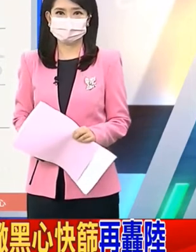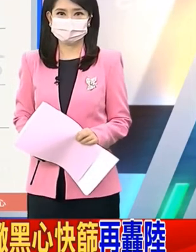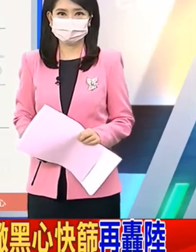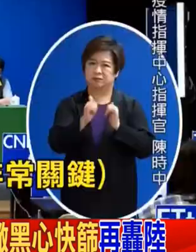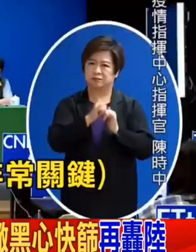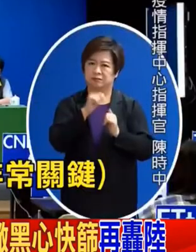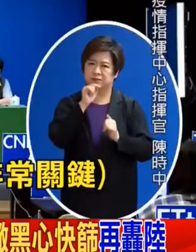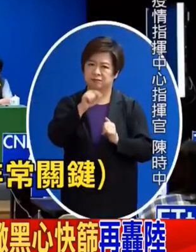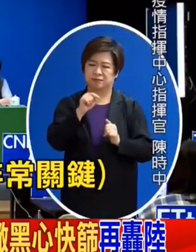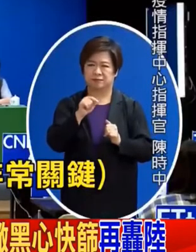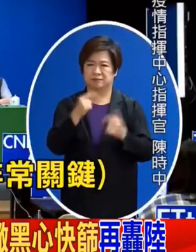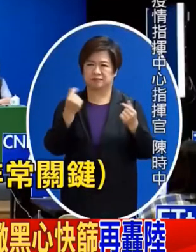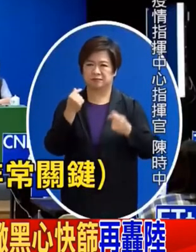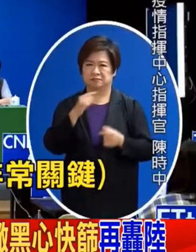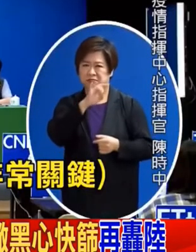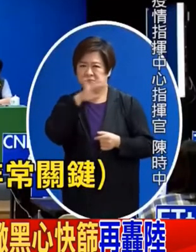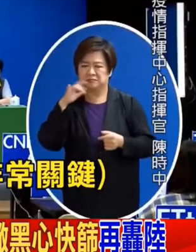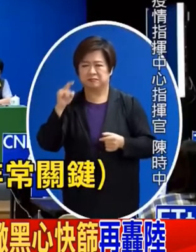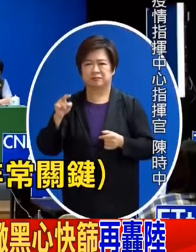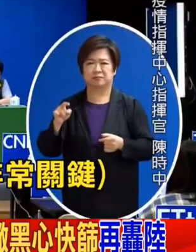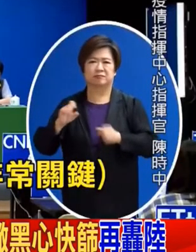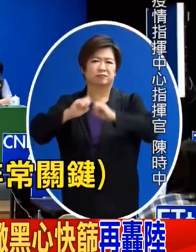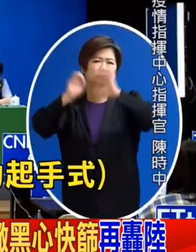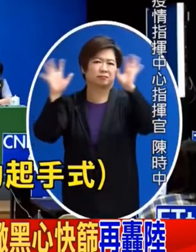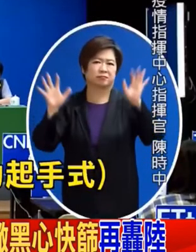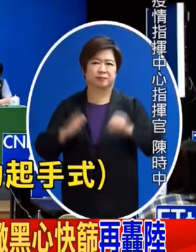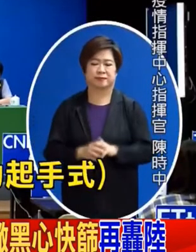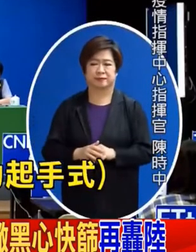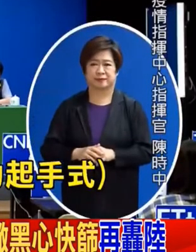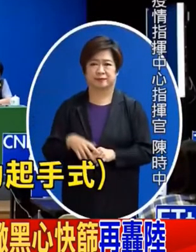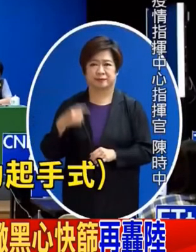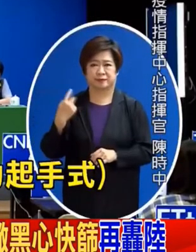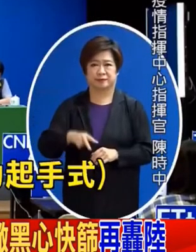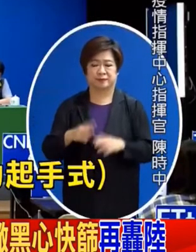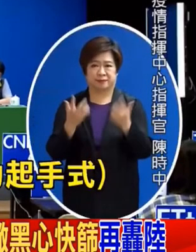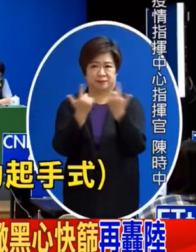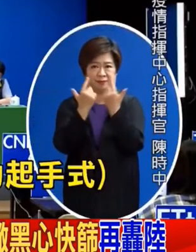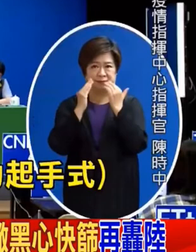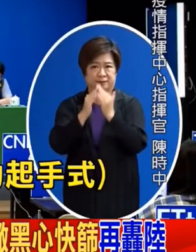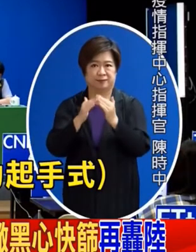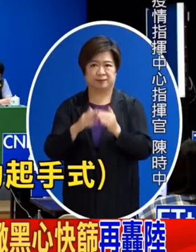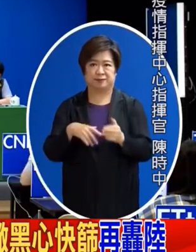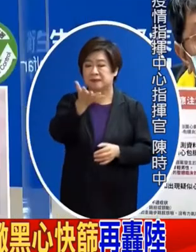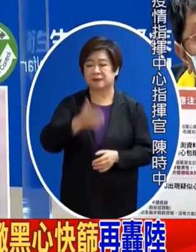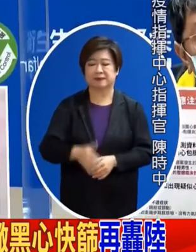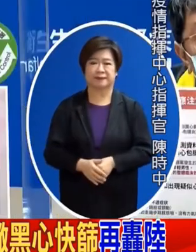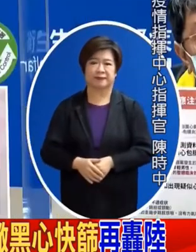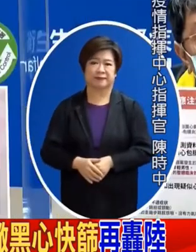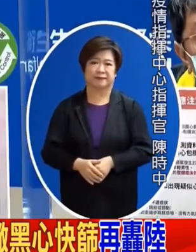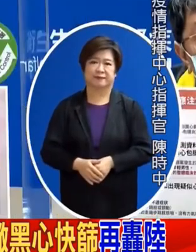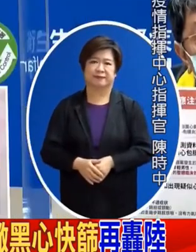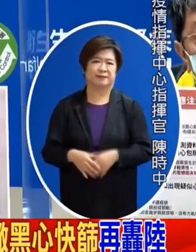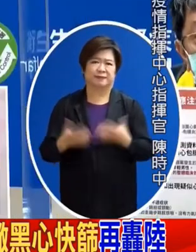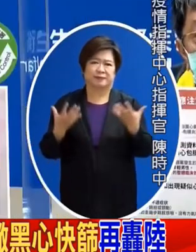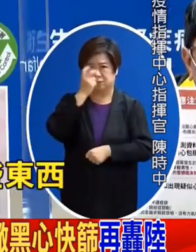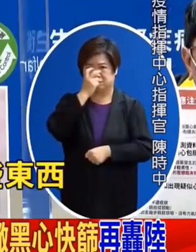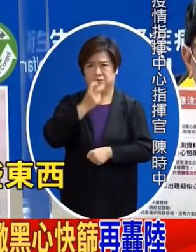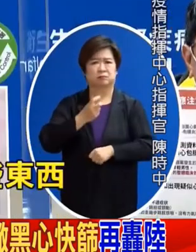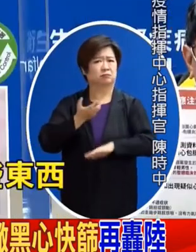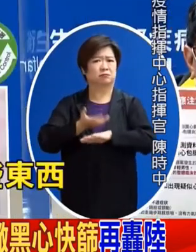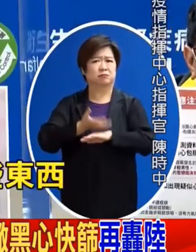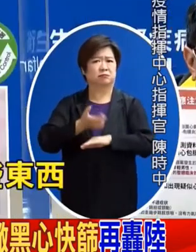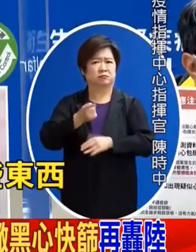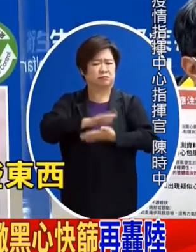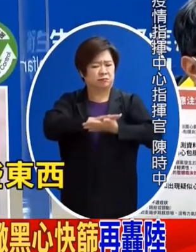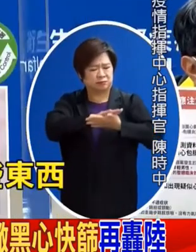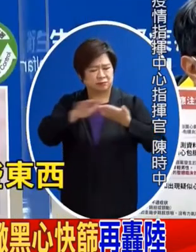么说。 有人解读您昨天的谈话时间非常关键，认为这是北市参选呛大陆的起手式。 没有什么政治解读哈。那